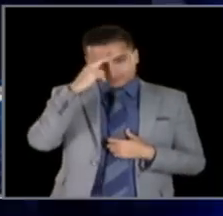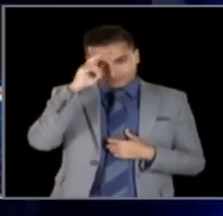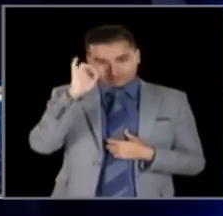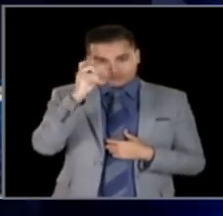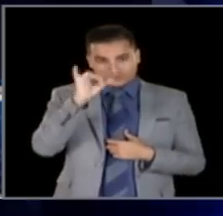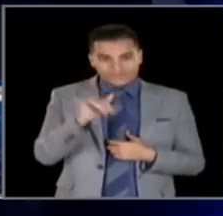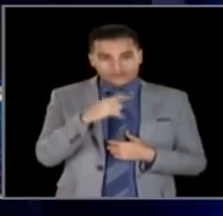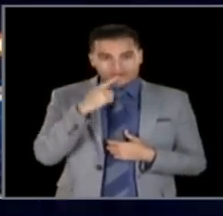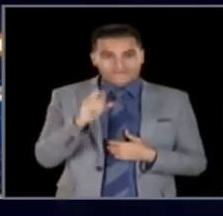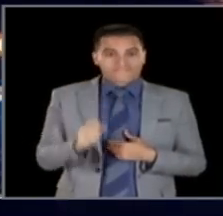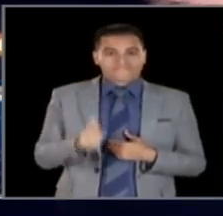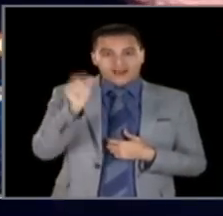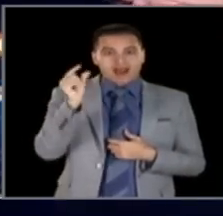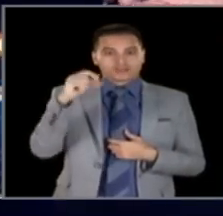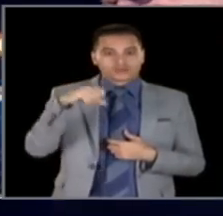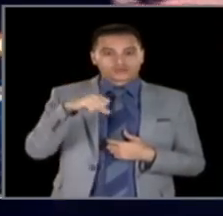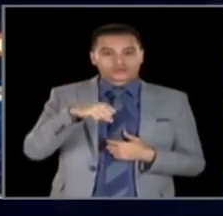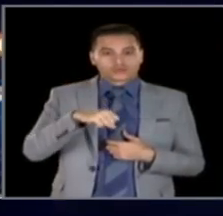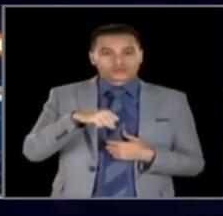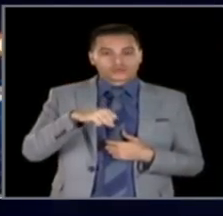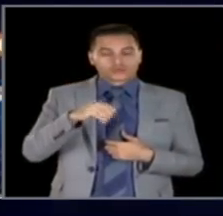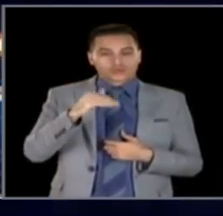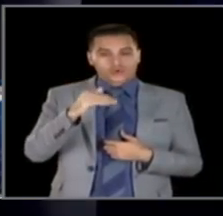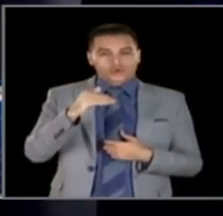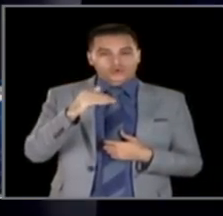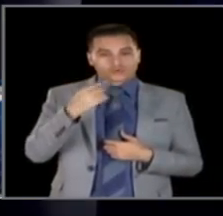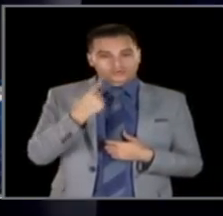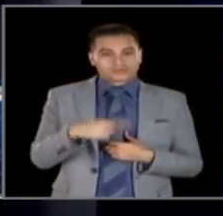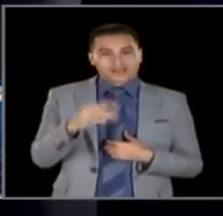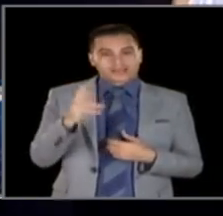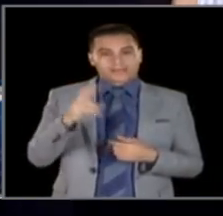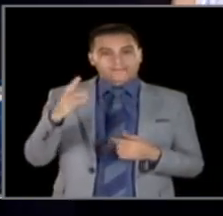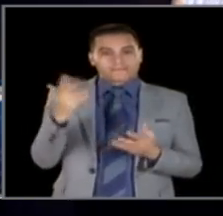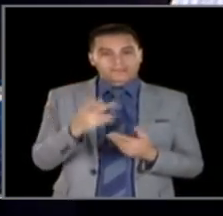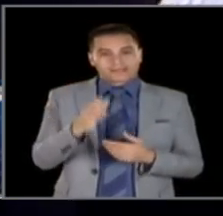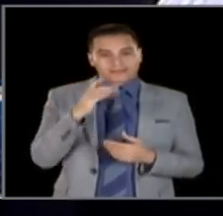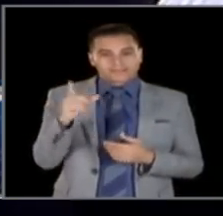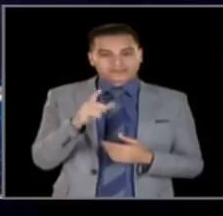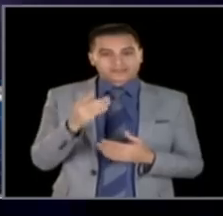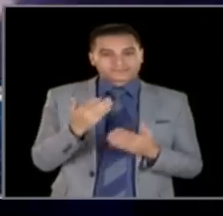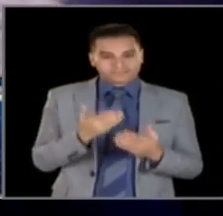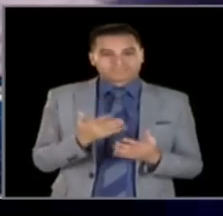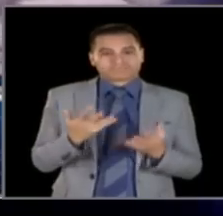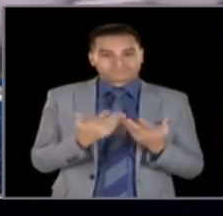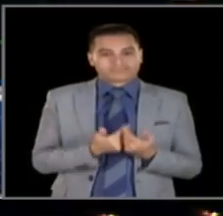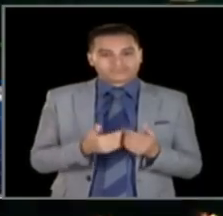مصطفى إجابتك؟ فان جوخ. الحمد لله على السلامة، 3 7 إجابة صحيحة.